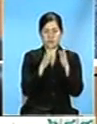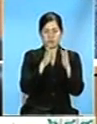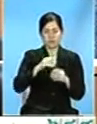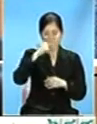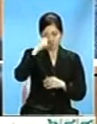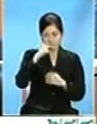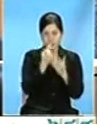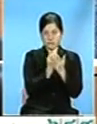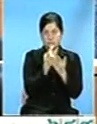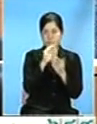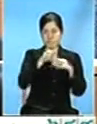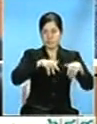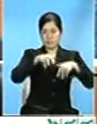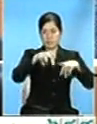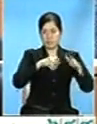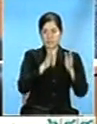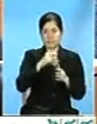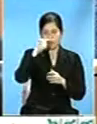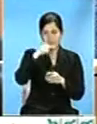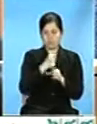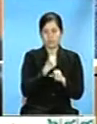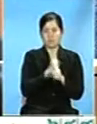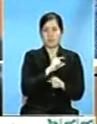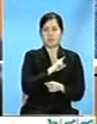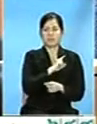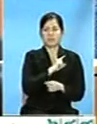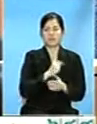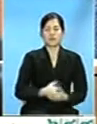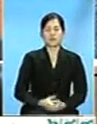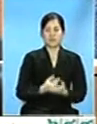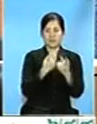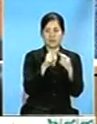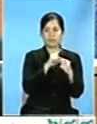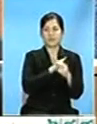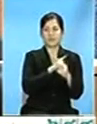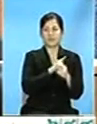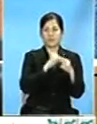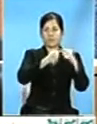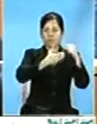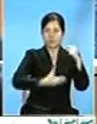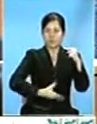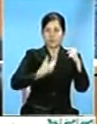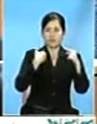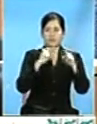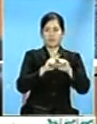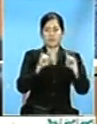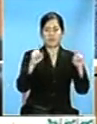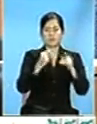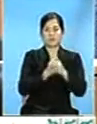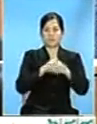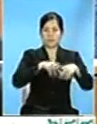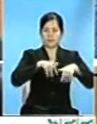พี่น้องประชาชนเข้ามาปฏิบัติหน้าที่เช่นเดียวกันแต่ภาระหน้าที่ต่างกันครับพี่น้องประชา